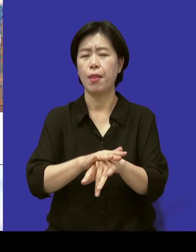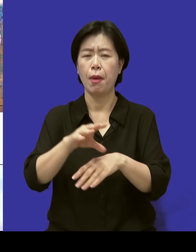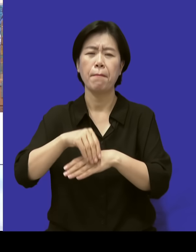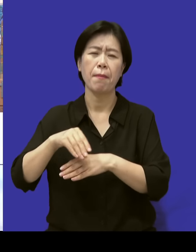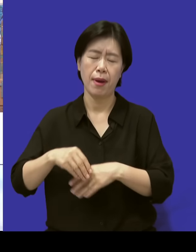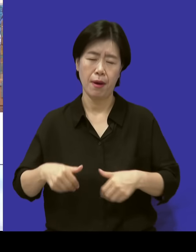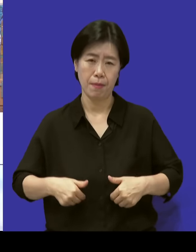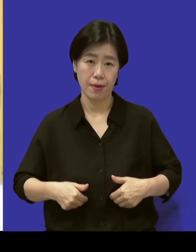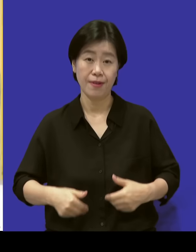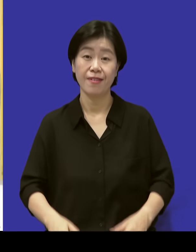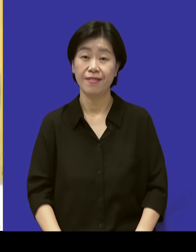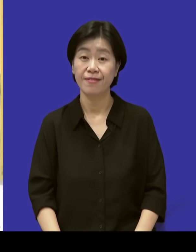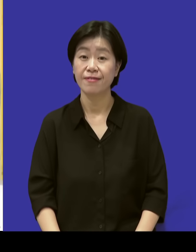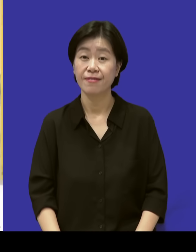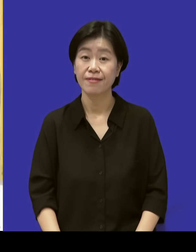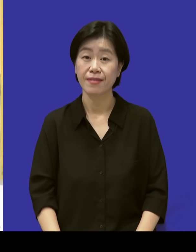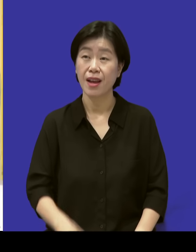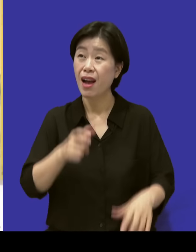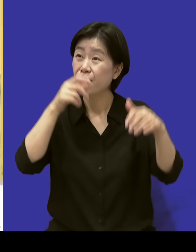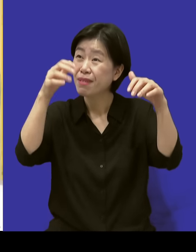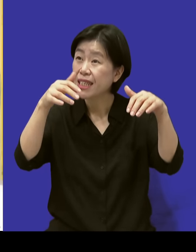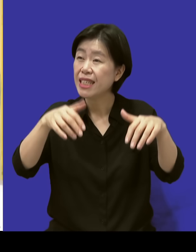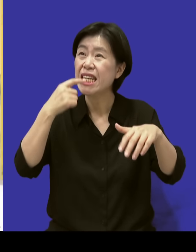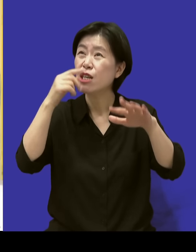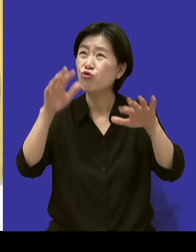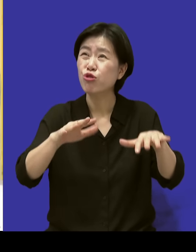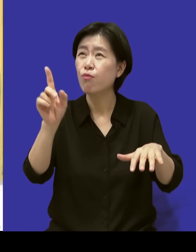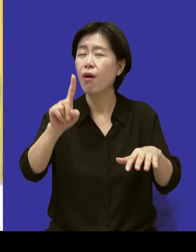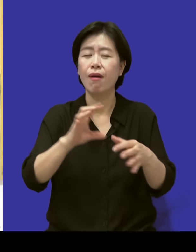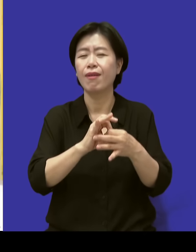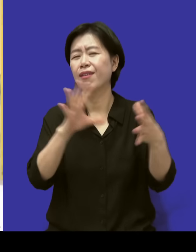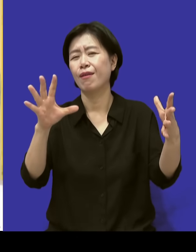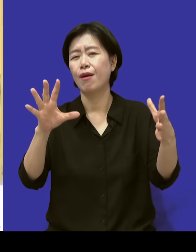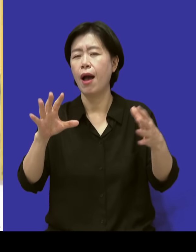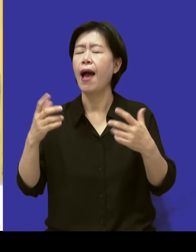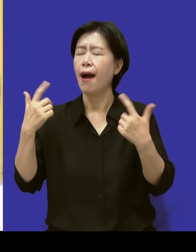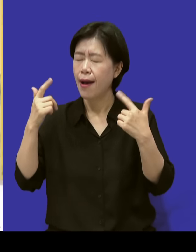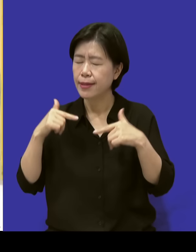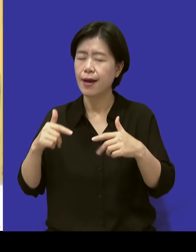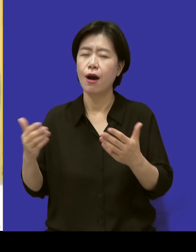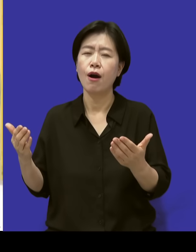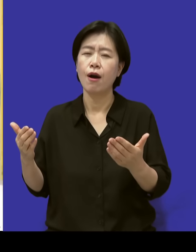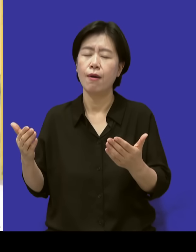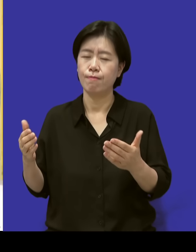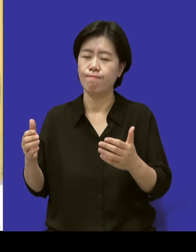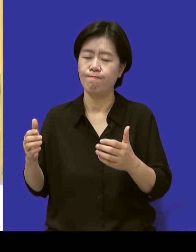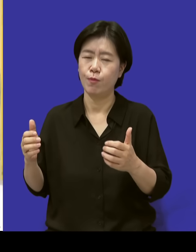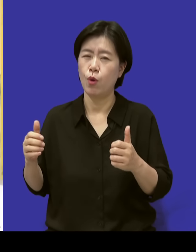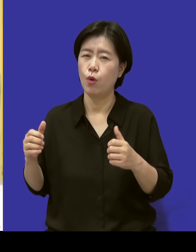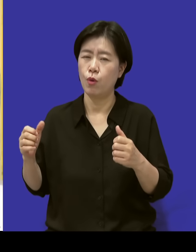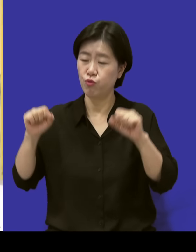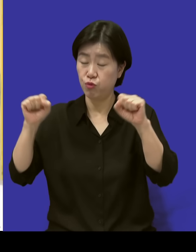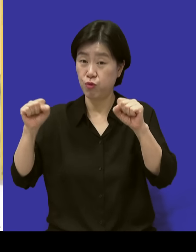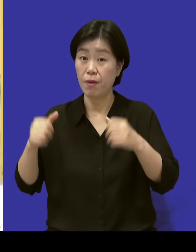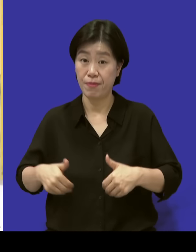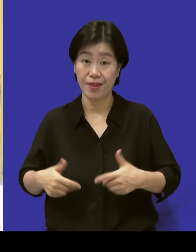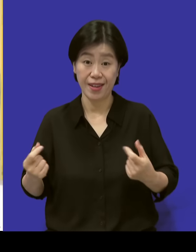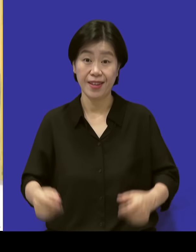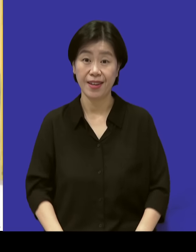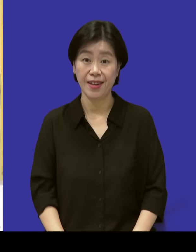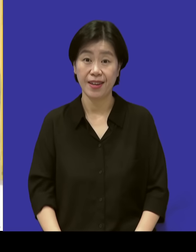운동이거든요. 그렇죠. 뭐 비가 와고 눈이 와도 뭐 운동하고 아 오늘 벚꽃이 한창인데 그럼